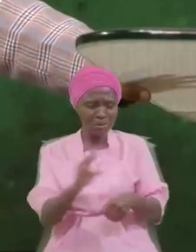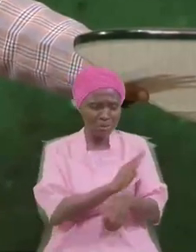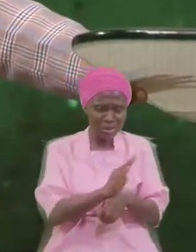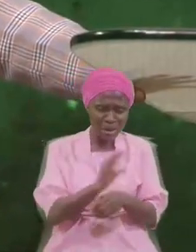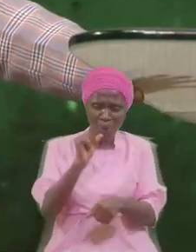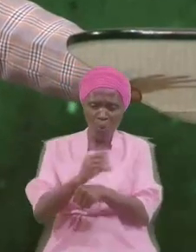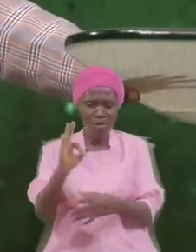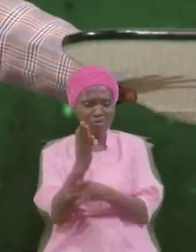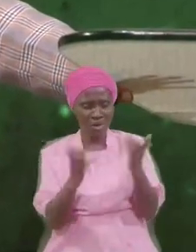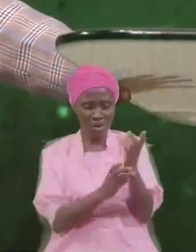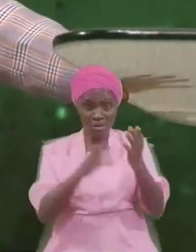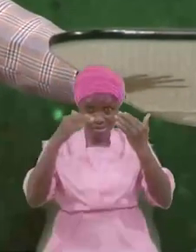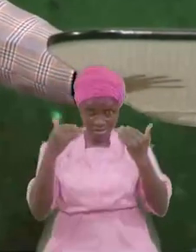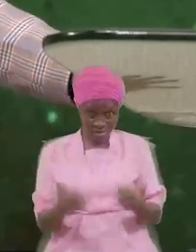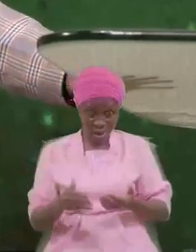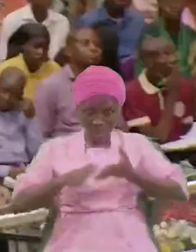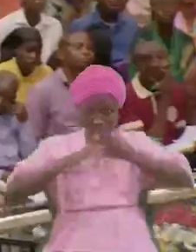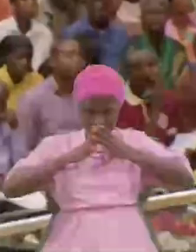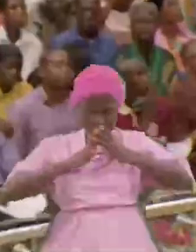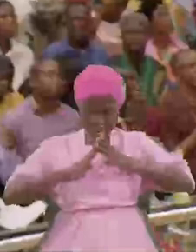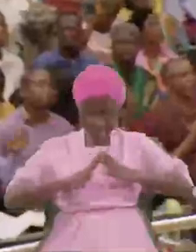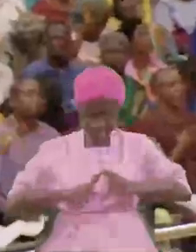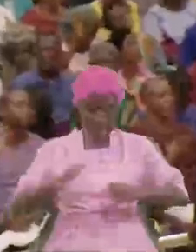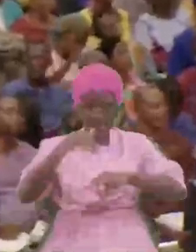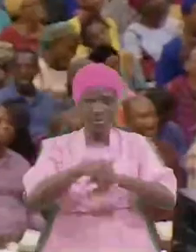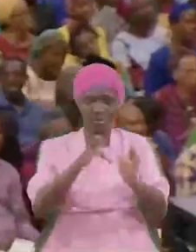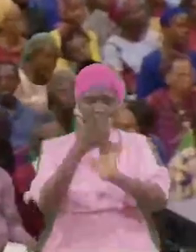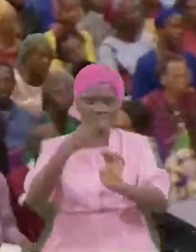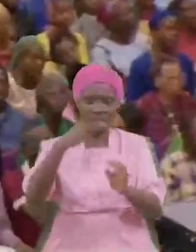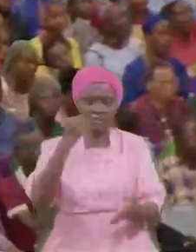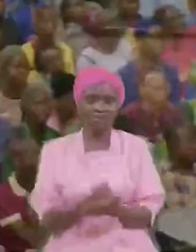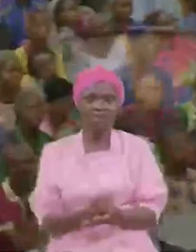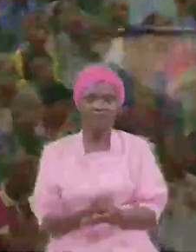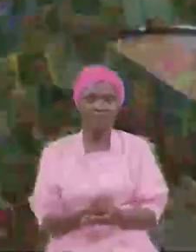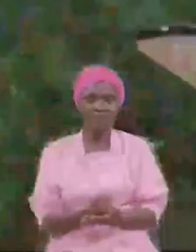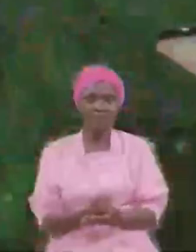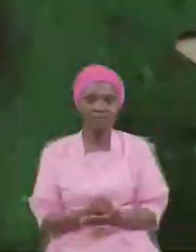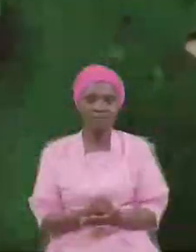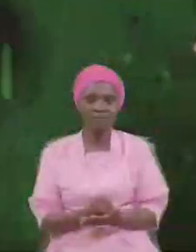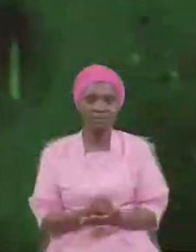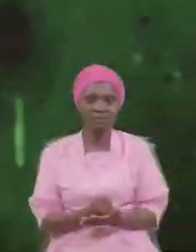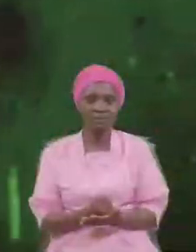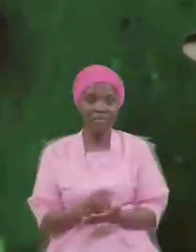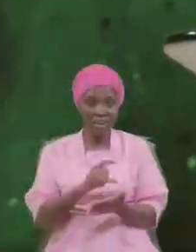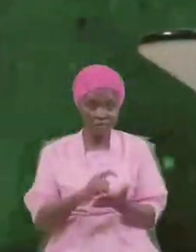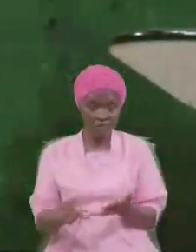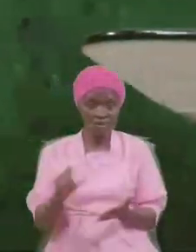la paix, la sérénité, le calme viennent ce soir au nom de Jésus-Christ. Voilà